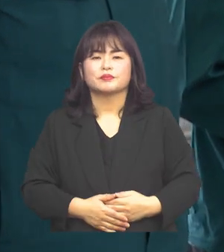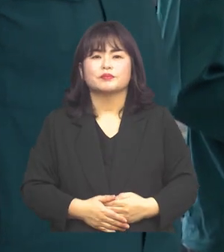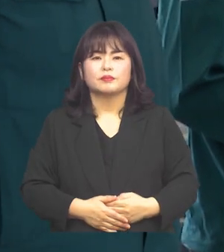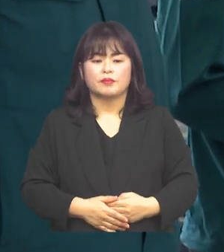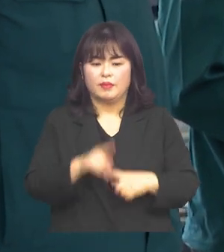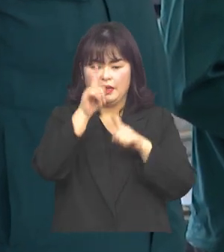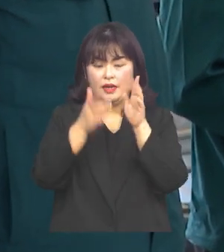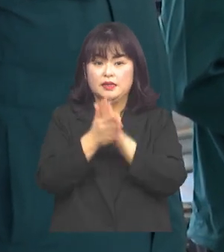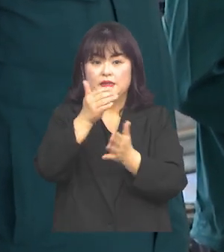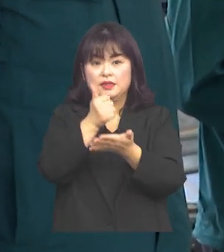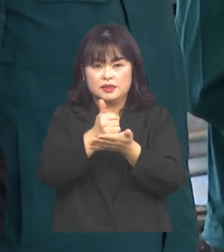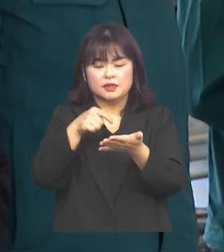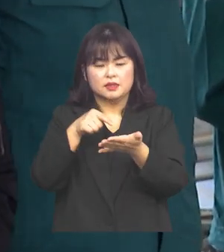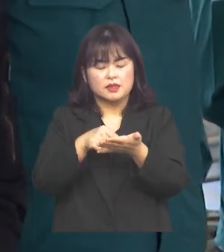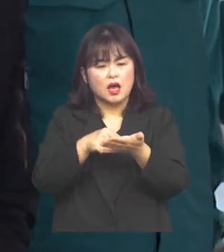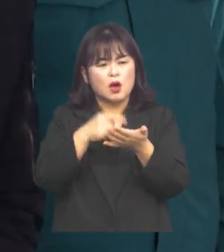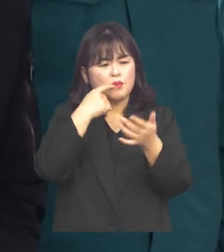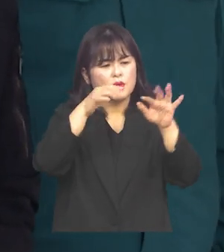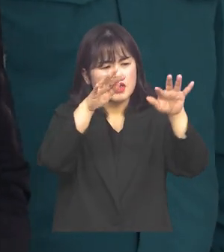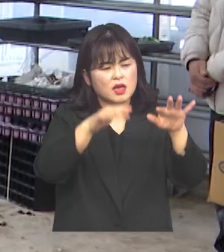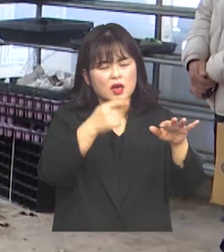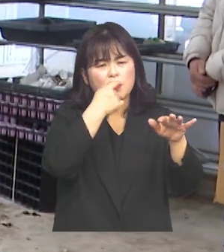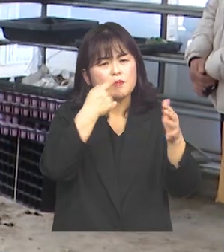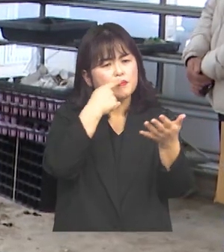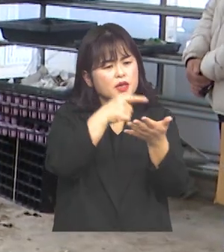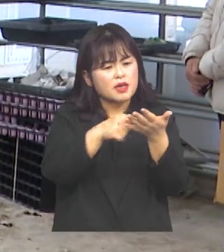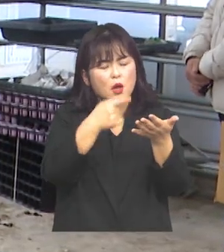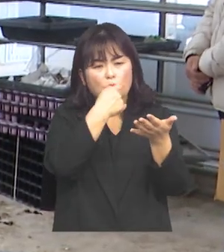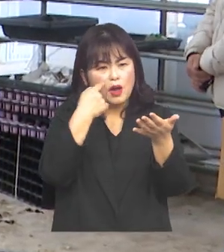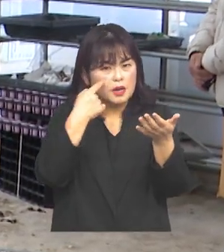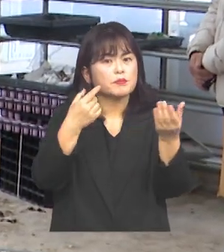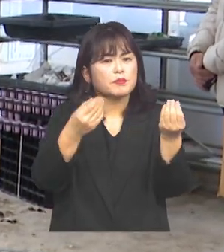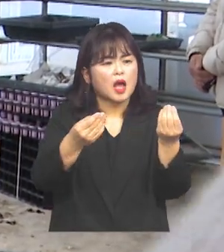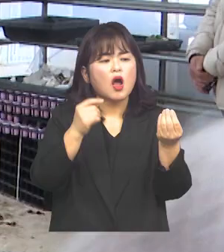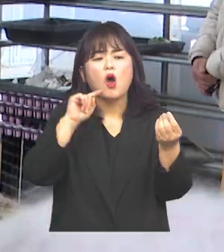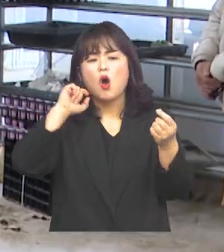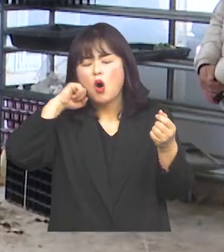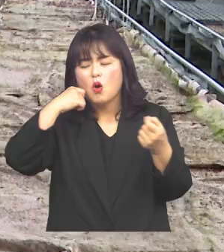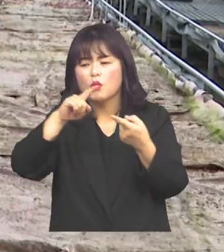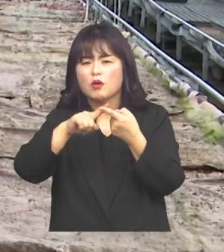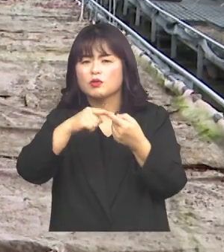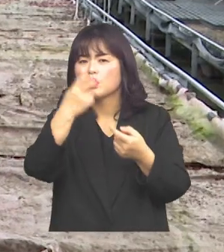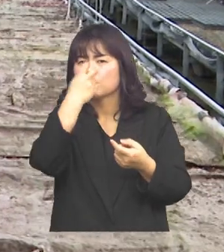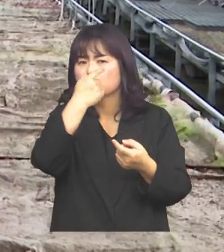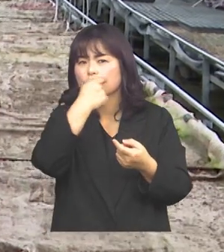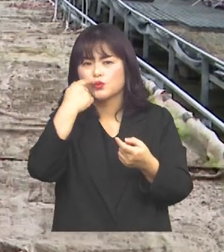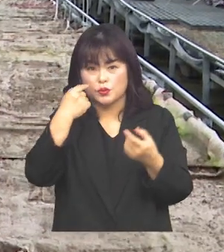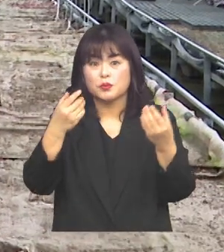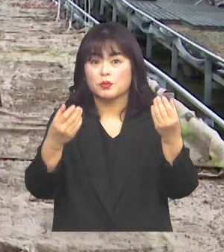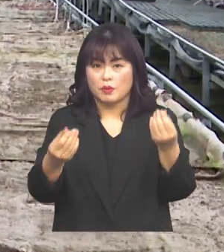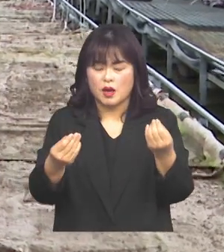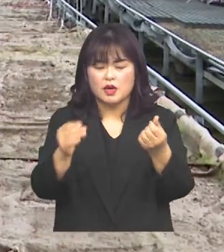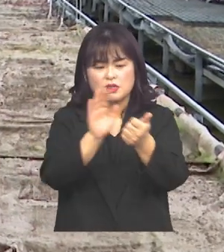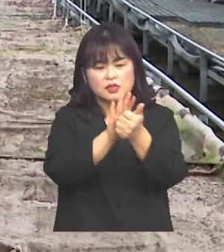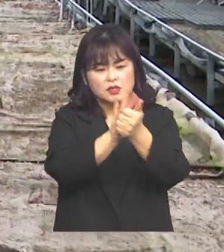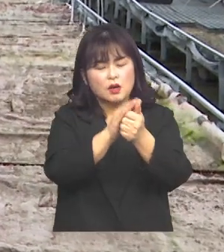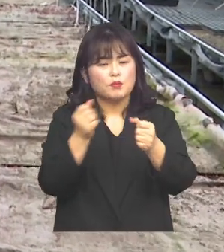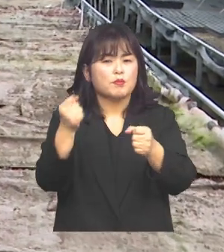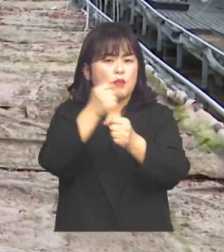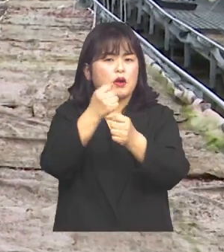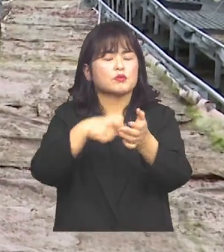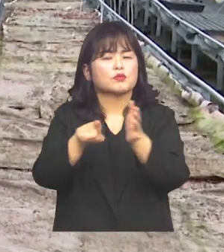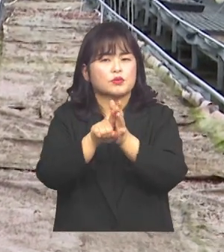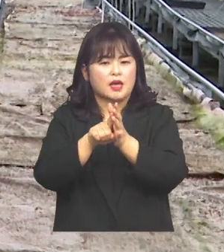위로했습니다. 이 시장은 폭설 피해 상황을 정확히 파악하고 피해 농가에 어떤 어려움이 있는지 세부적으로 조사해서